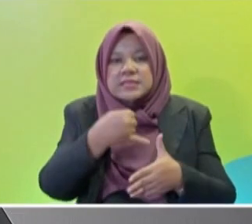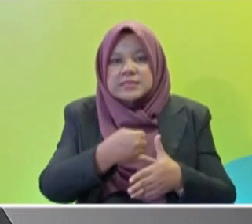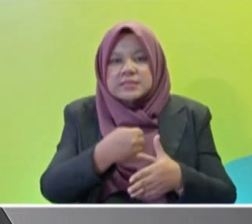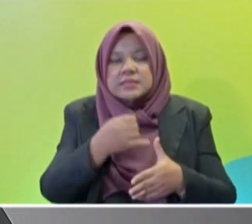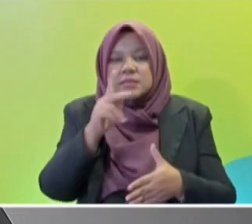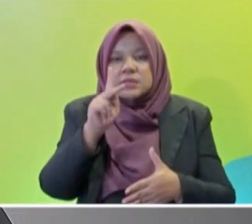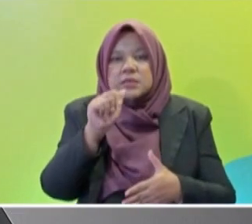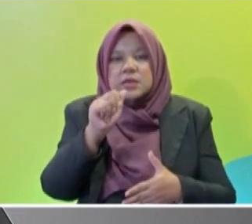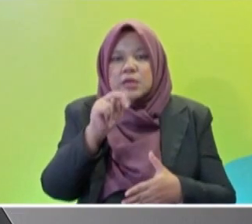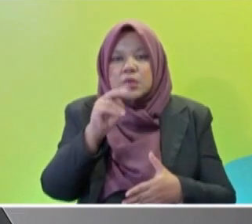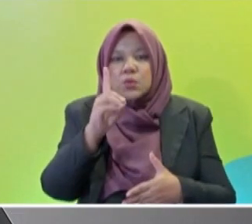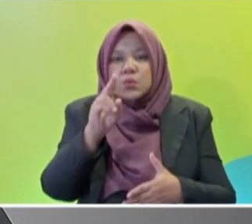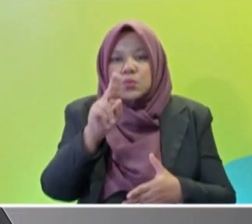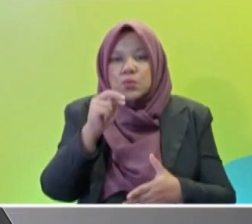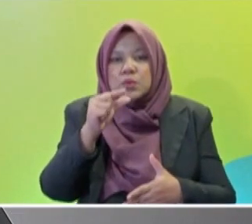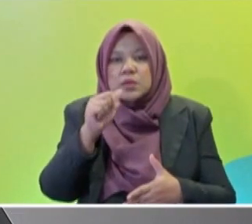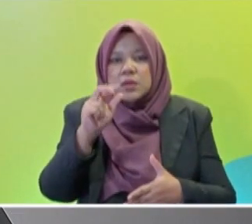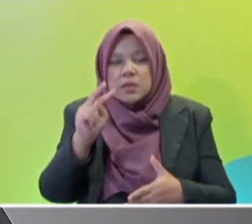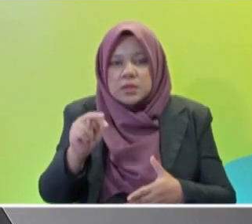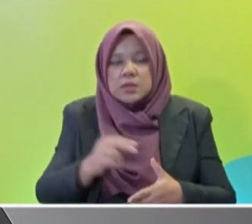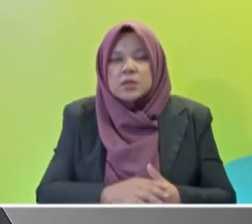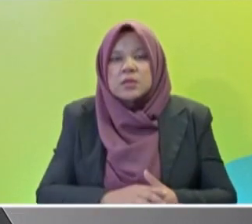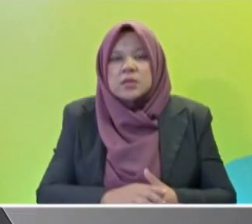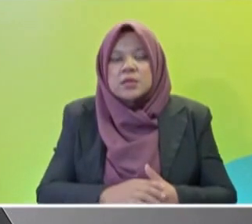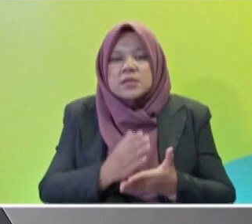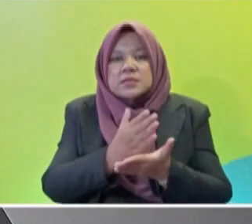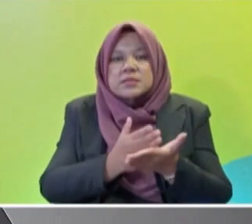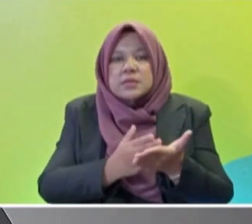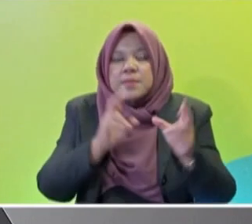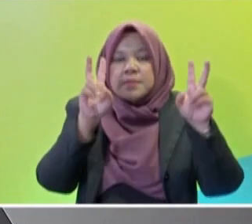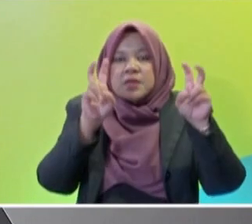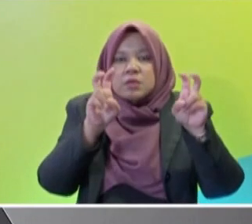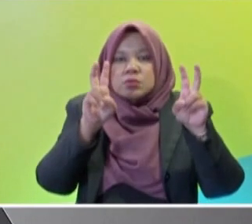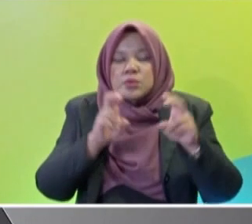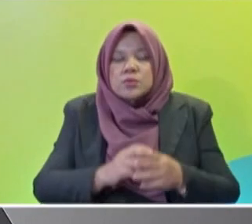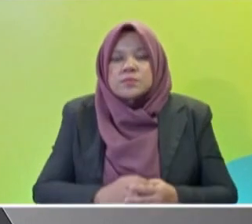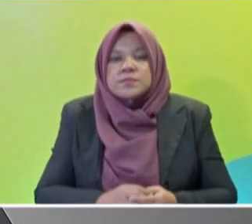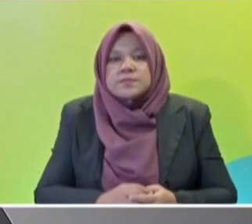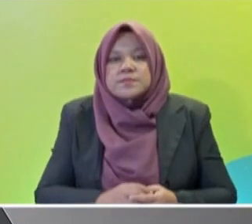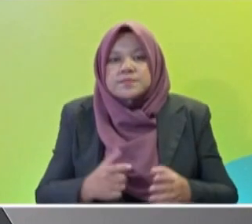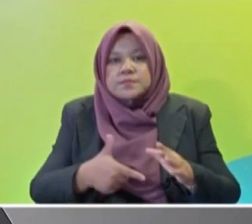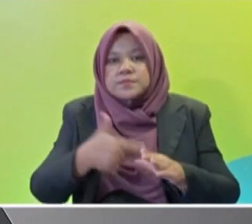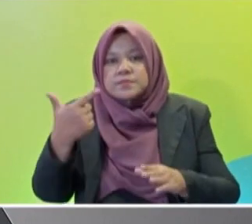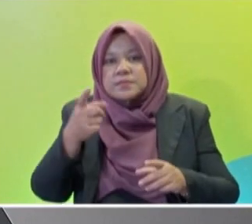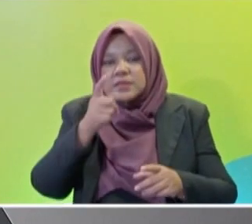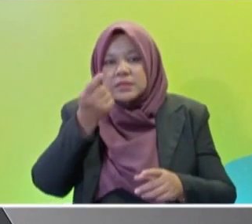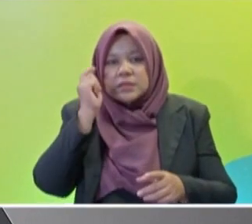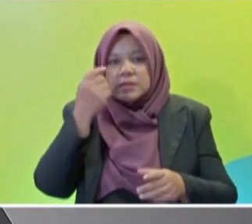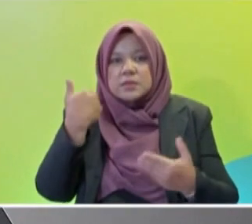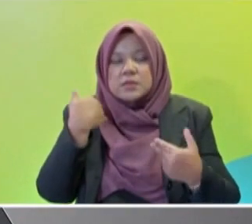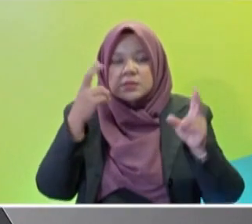kemudian stop tajuk pula adalah tajuk kecil di luar tadi yang lebih besar